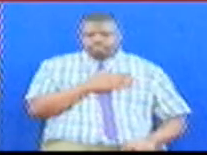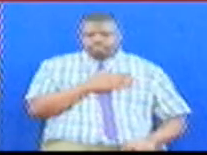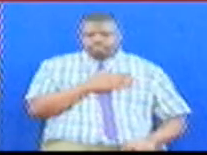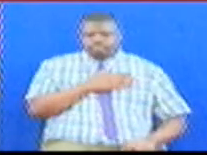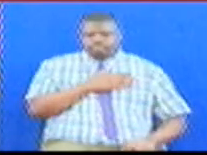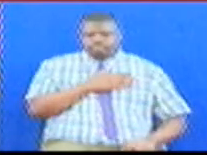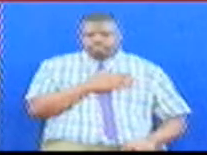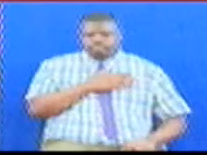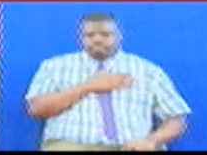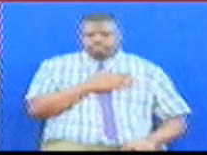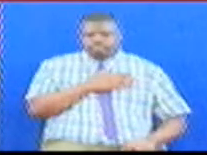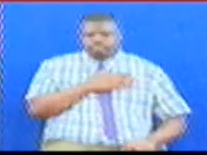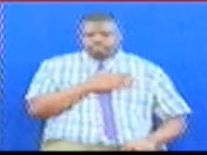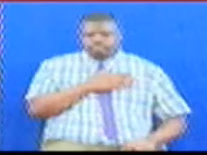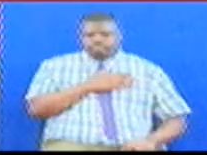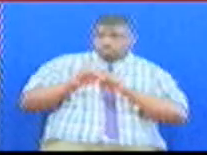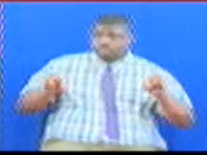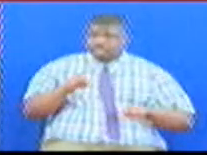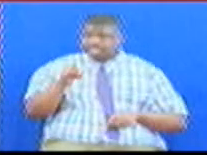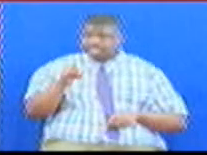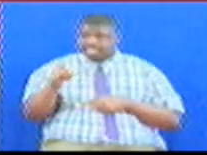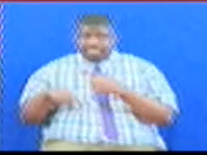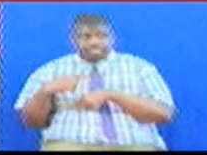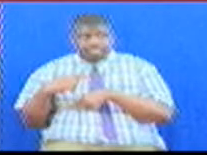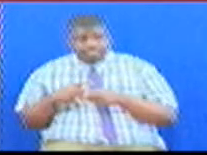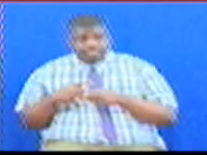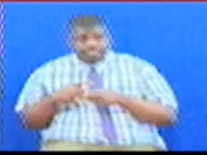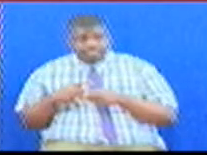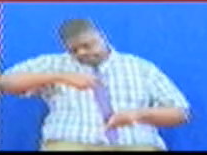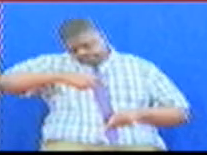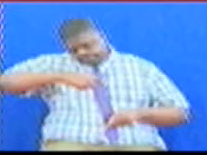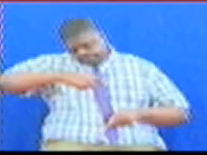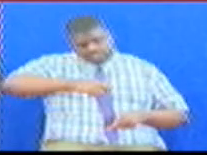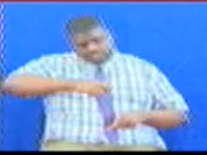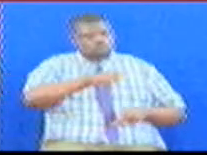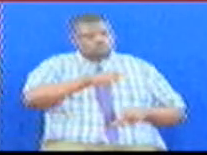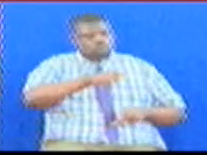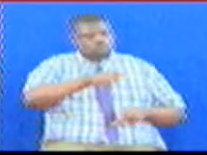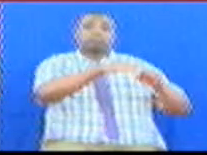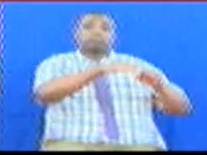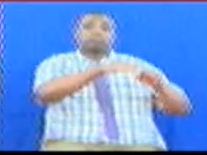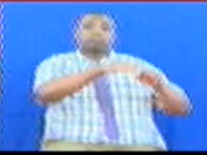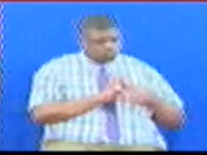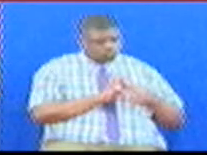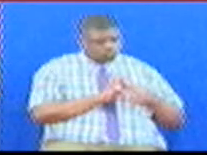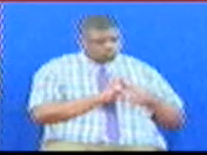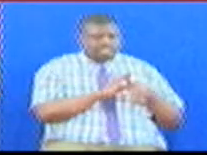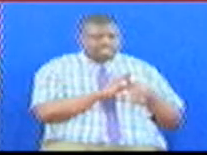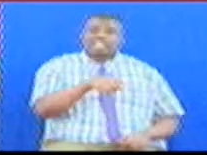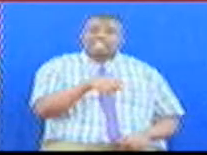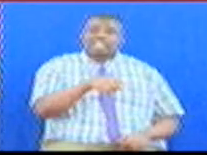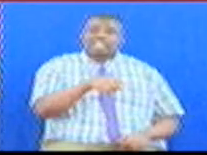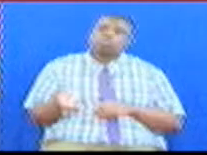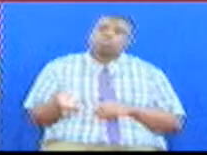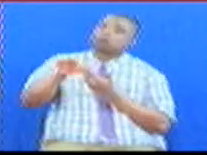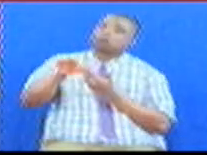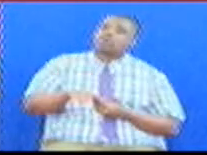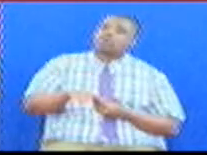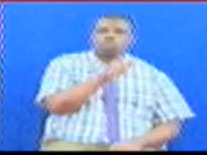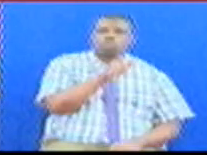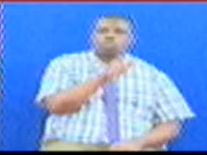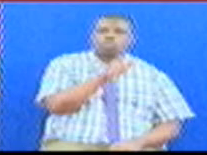hiki kiendelee, sisi wabunge tunashiriki dhambi ya kuwaua wananchi wa Tanzania. Mimi